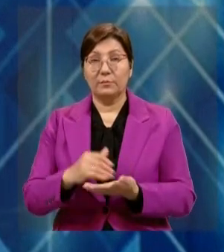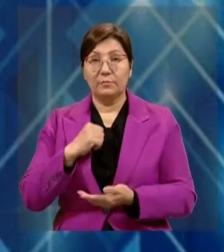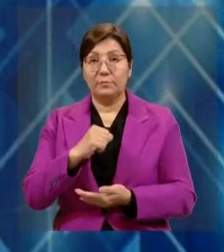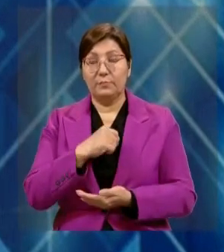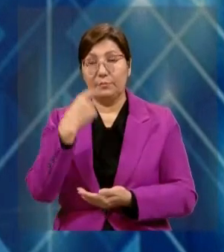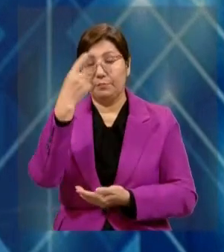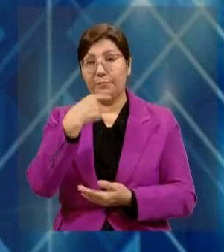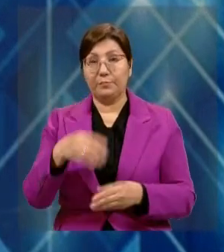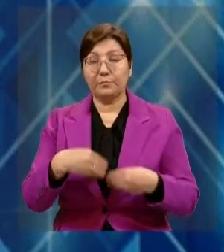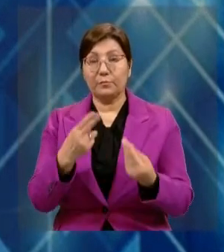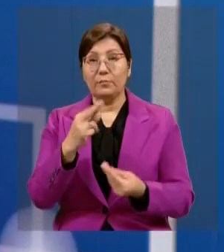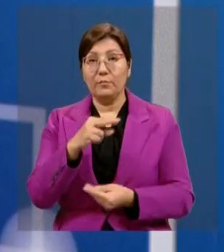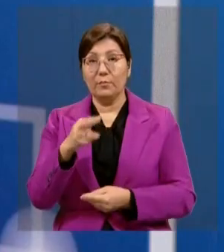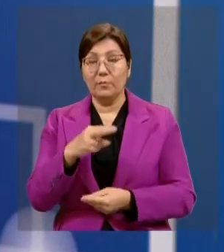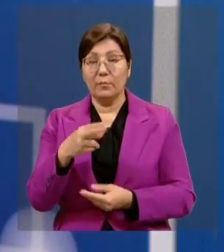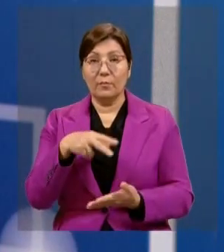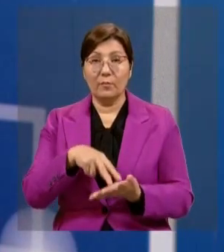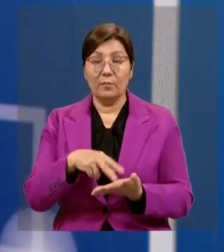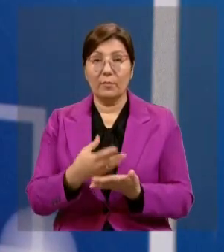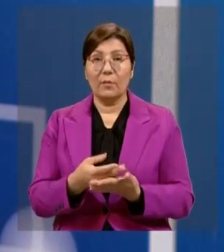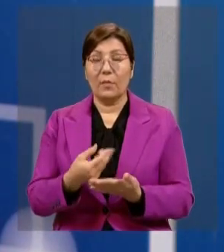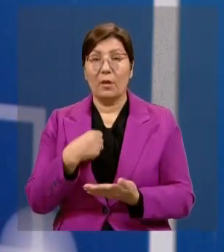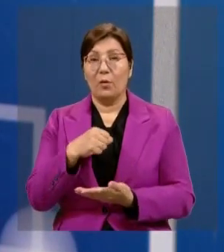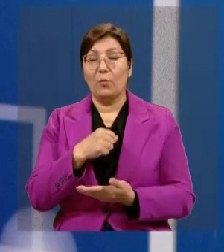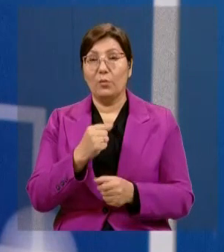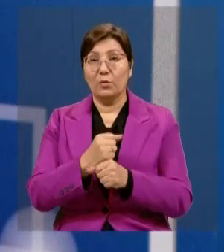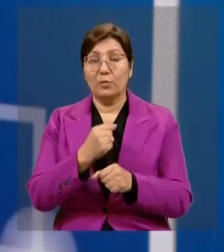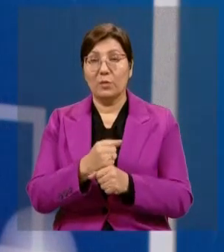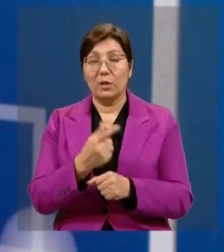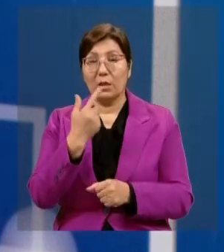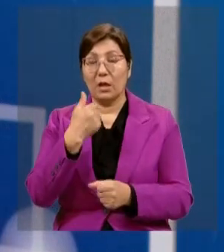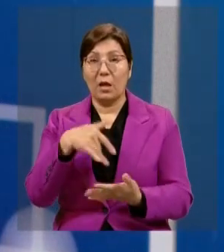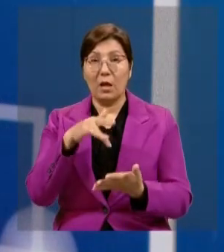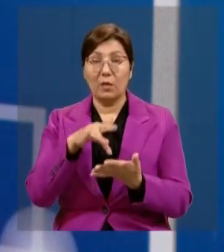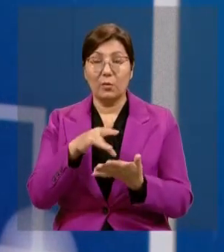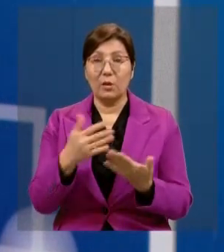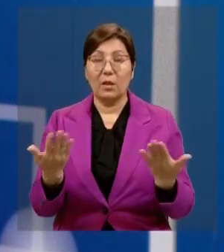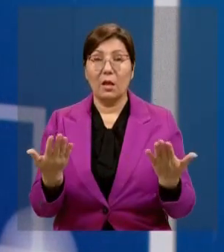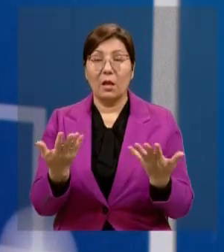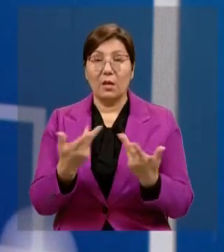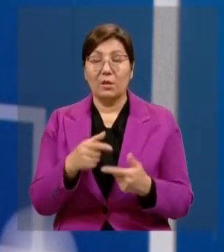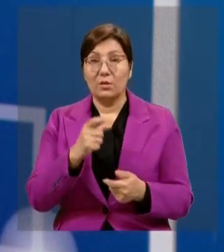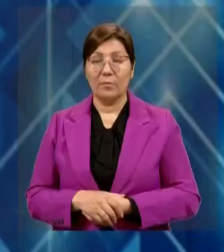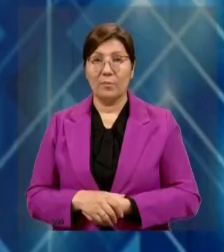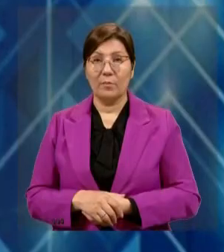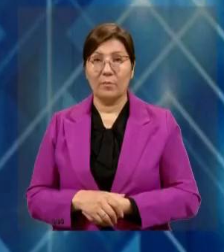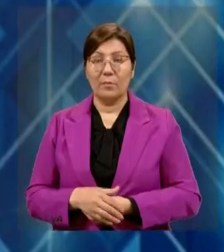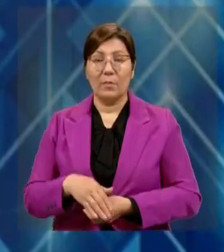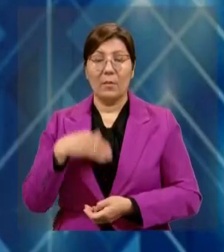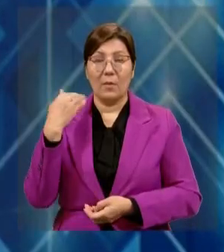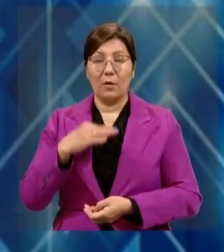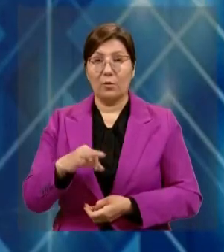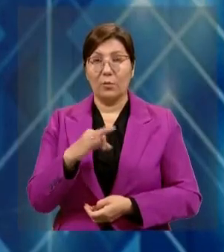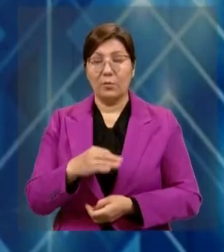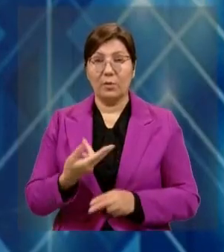жеке берілетін кодпен тұрасыз. Бұдан өзге де өзіңіз қызмет ететін қан орталығында қанша адам донорлық кезекте тұр? Ақтөбе